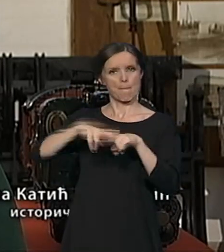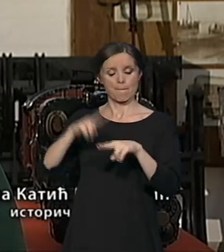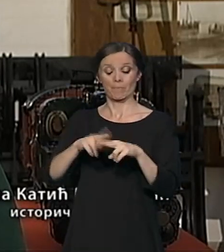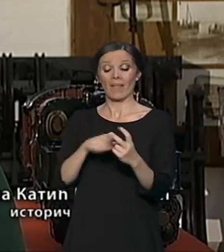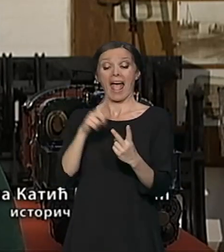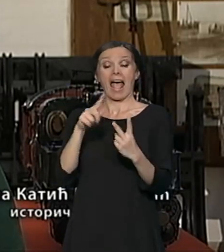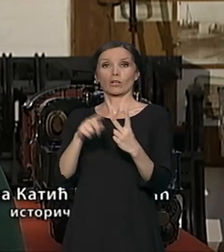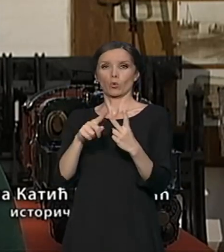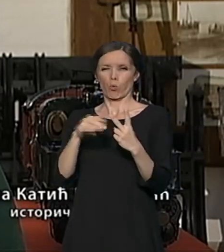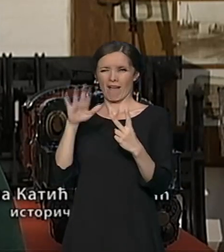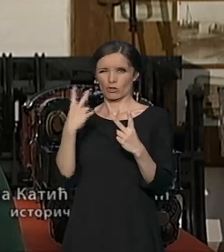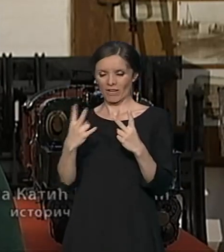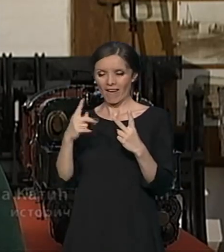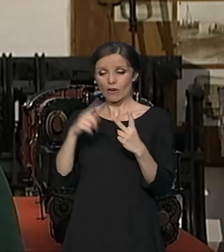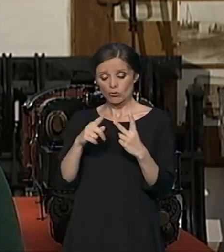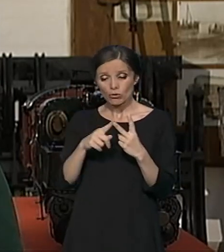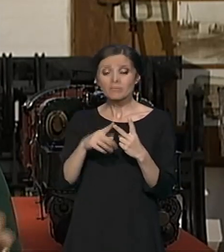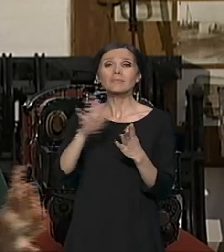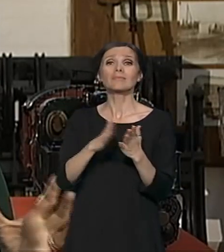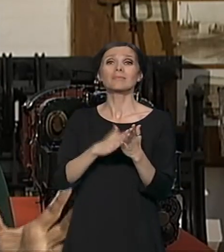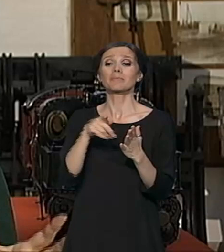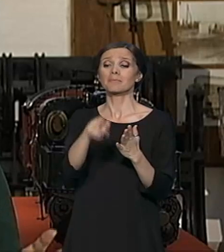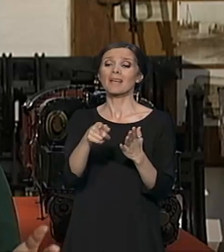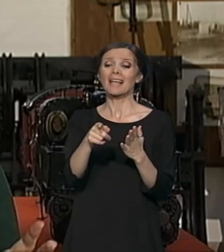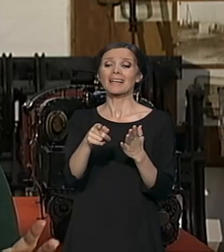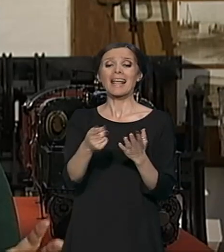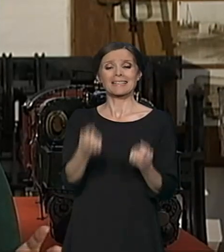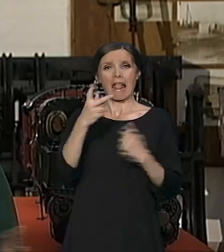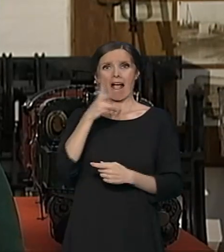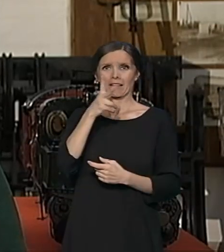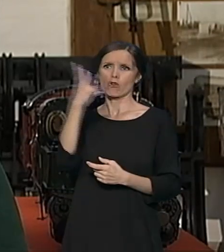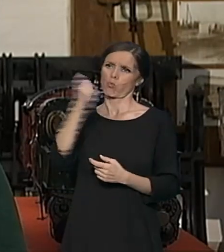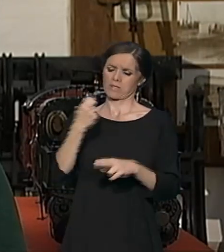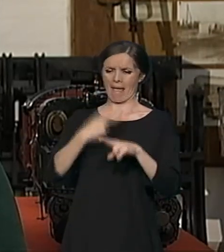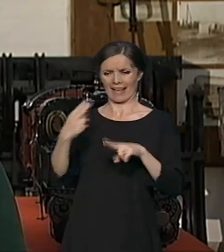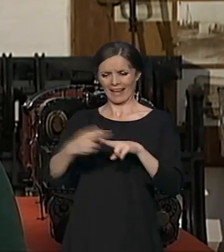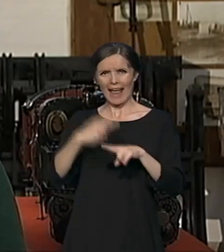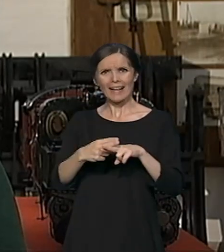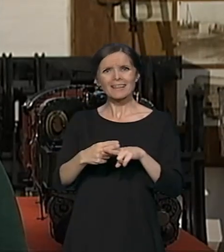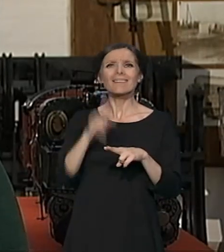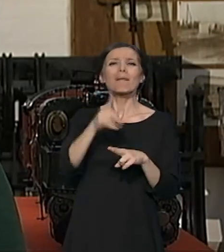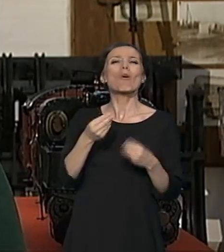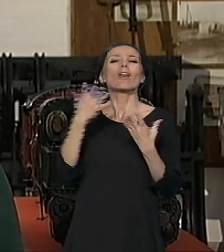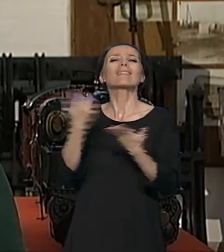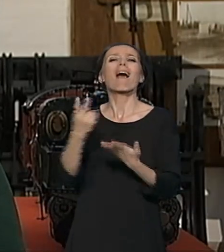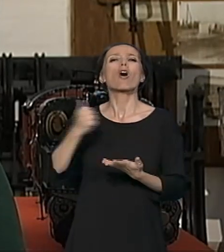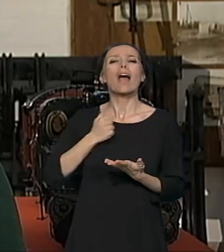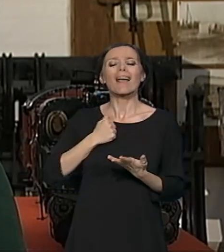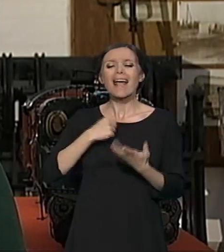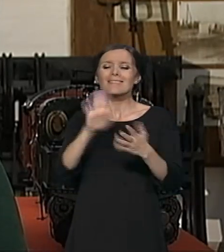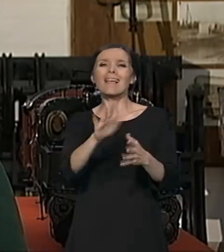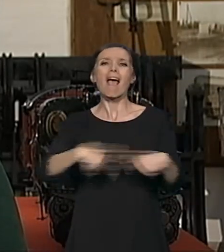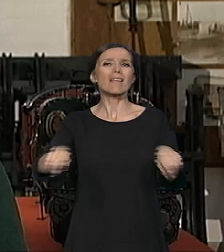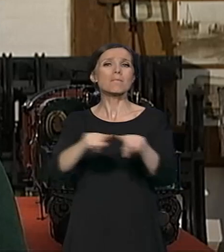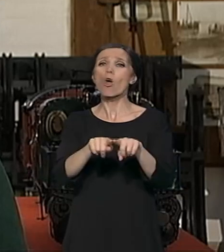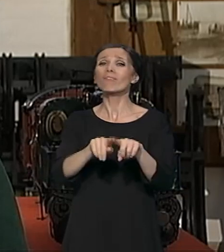se uzima kredit na minimum seljačkog poseda. Dakle, jedan deo seljačkog poseda bio je zaštićen